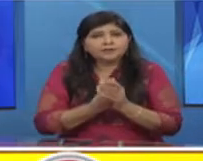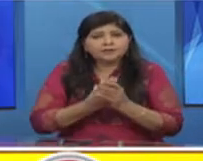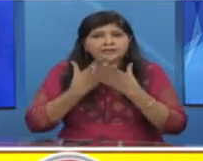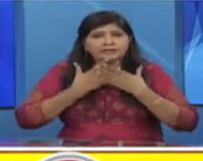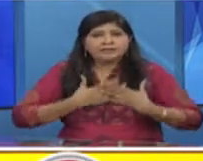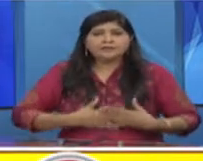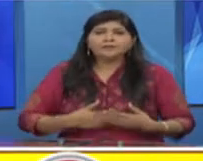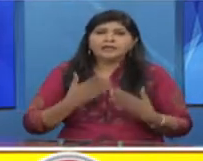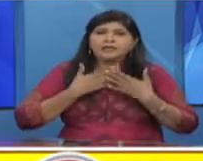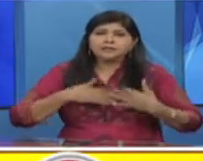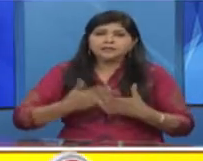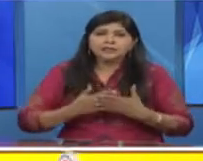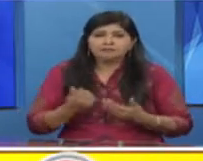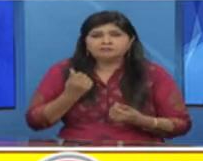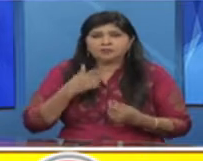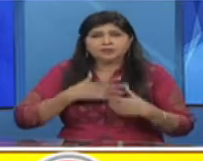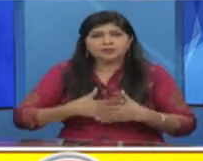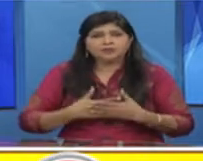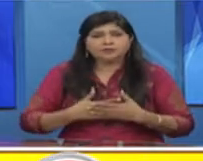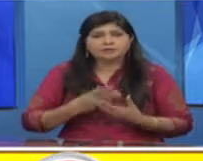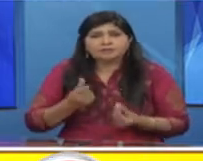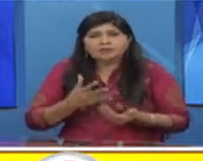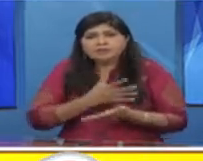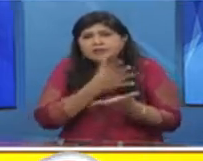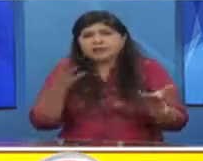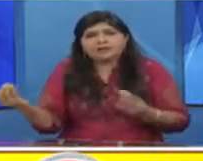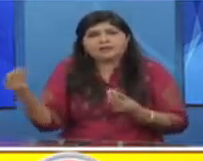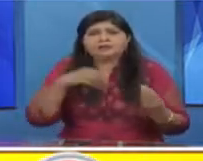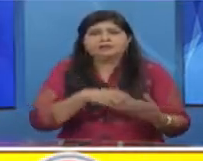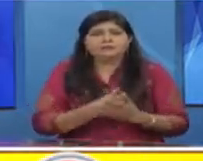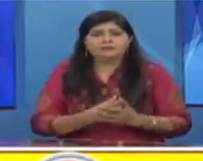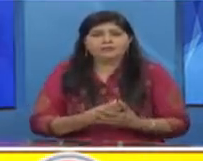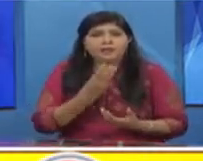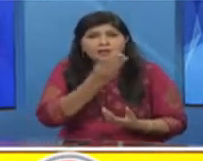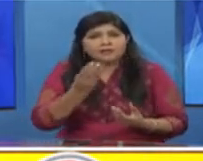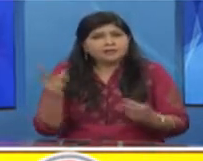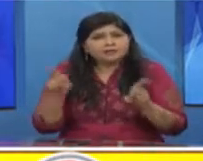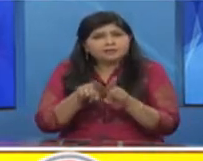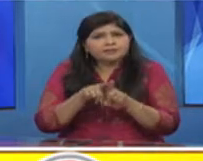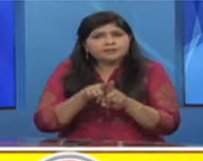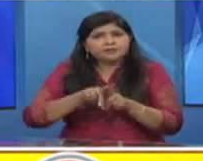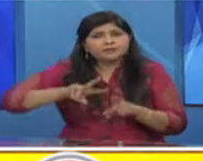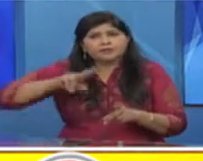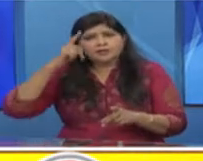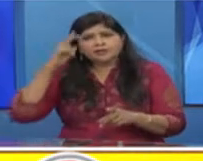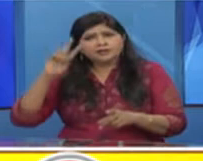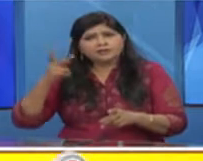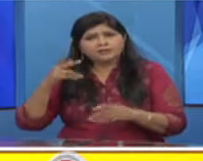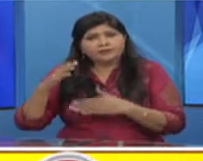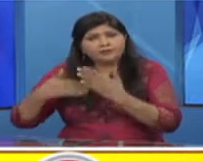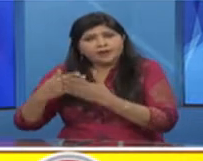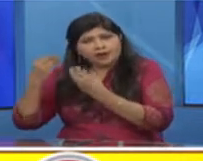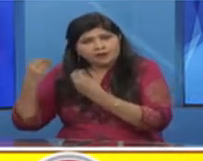में सुख, स्वास्थ्य और समृद्धि लेकर के आता है, जो विपरीत बुद्धि का नाश